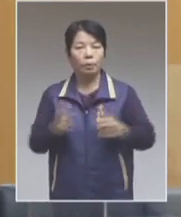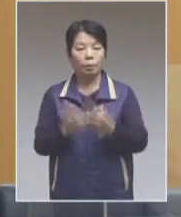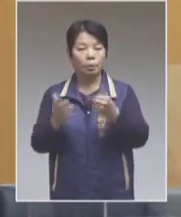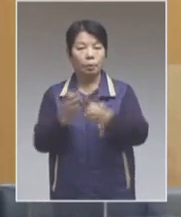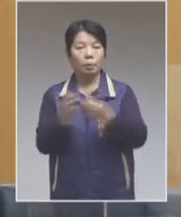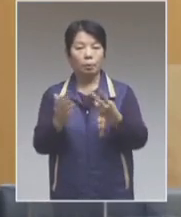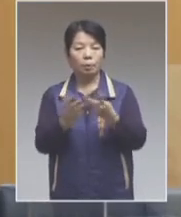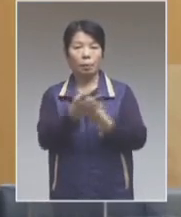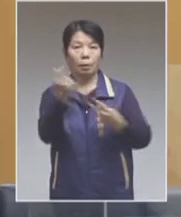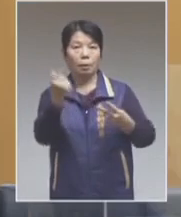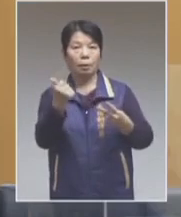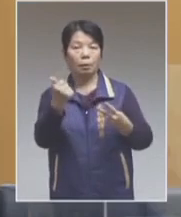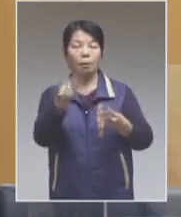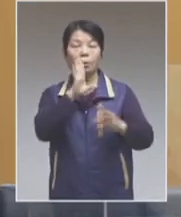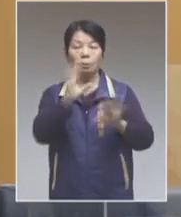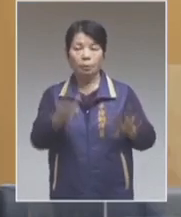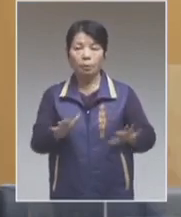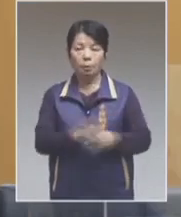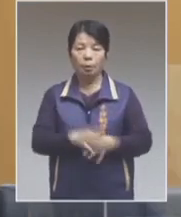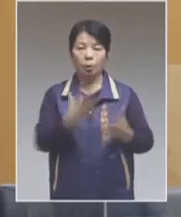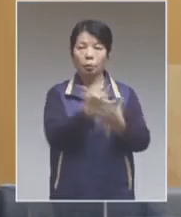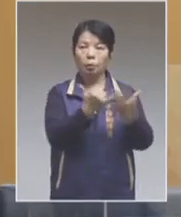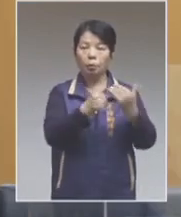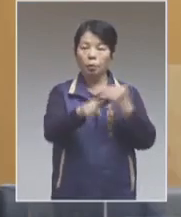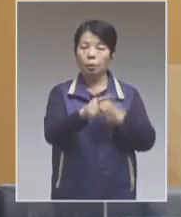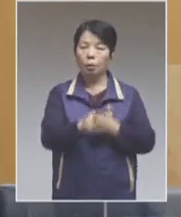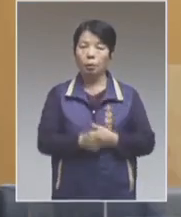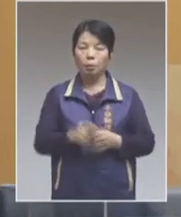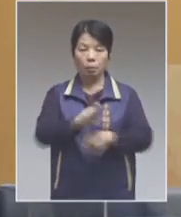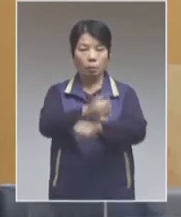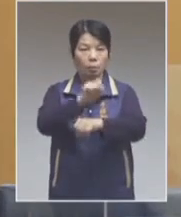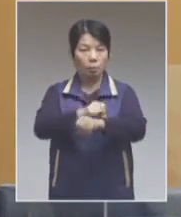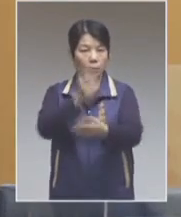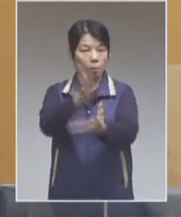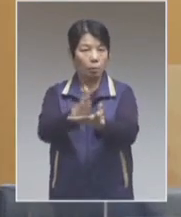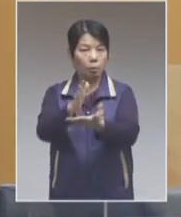其他人采阴，学校有无停课的措施？